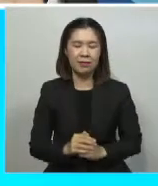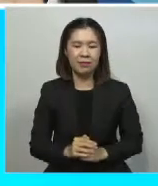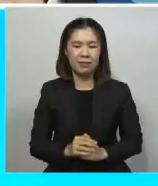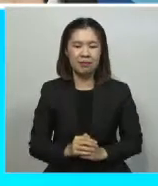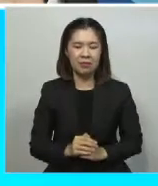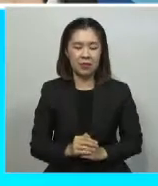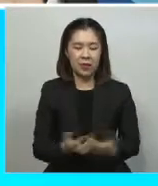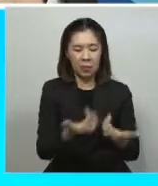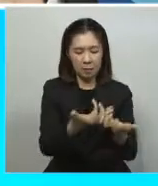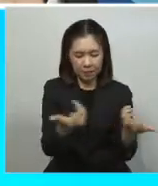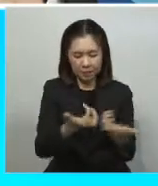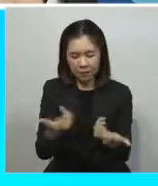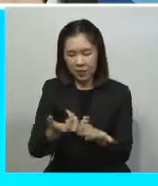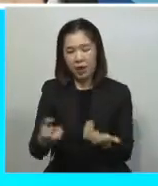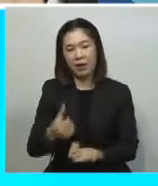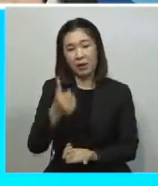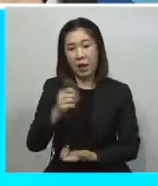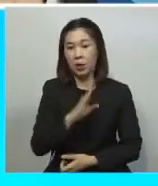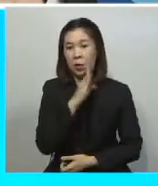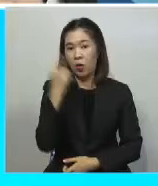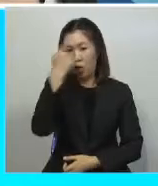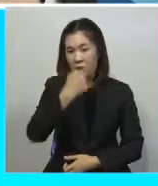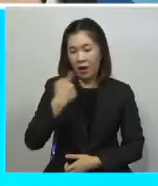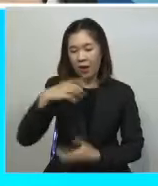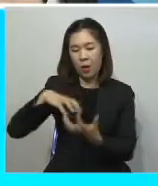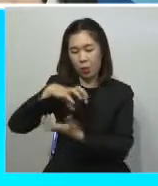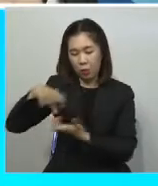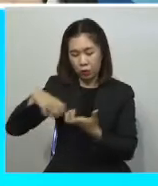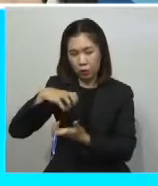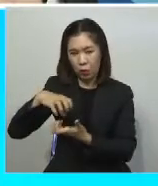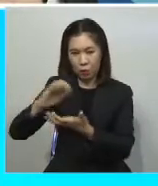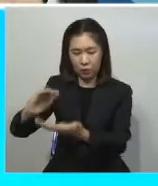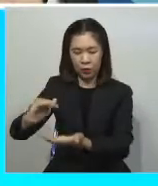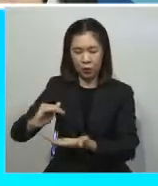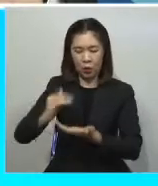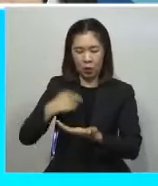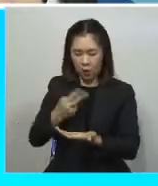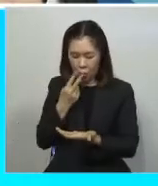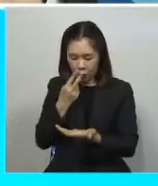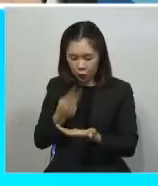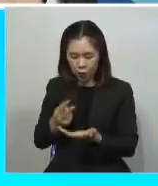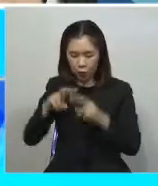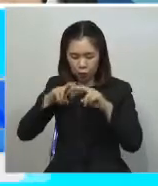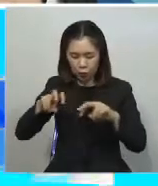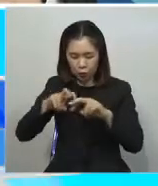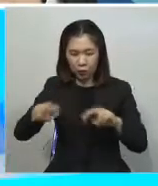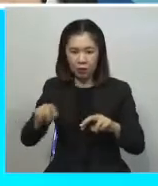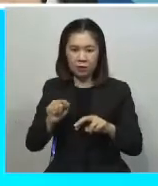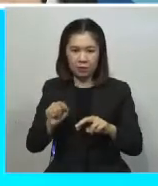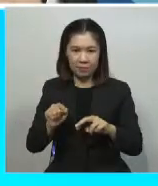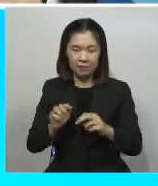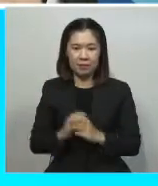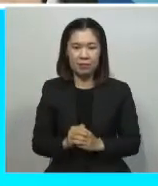ารถแยกแยะได้เพราะนั้นถ้าใครเอาไปผสมมาตรวจตัวอย่างกับกรมค้าต่างประเทศหรือสภาหอการค้าแห่งประเทศไทยเนี่ย